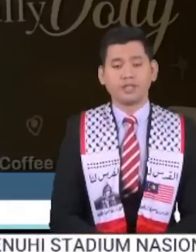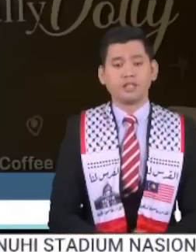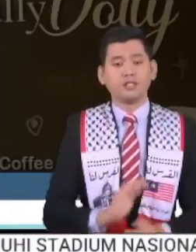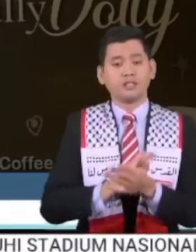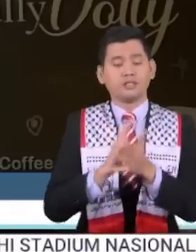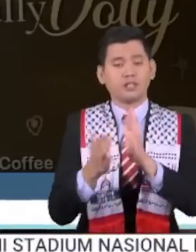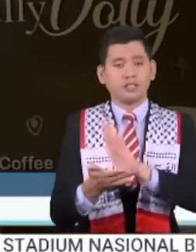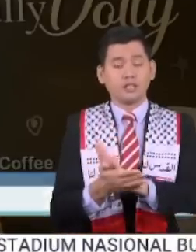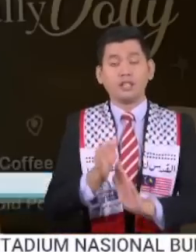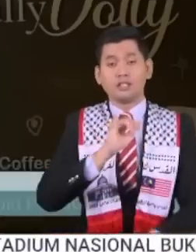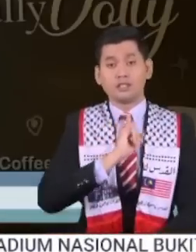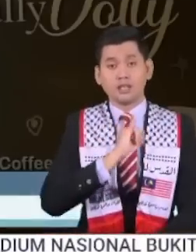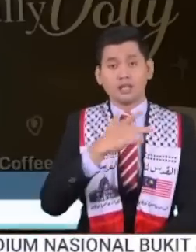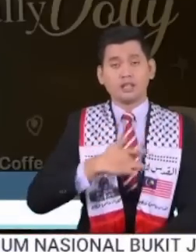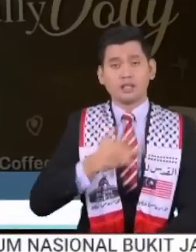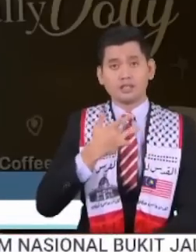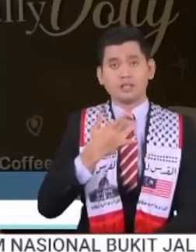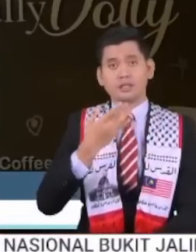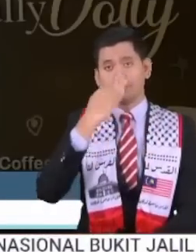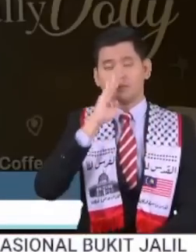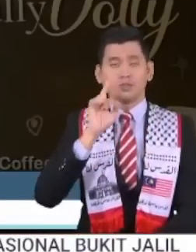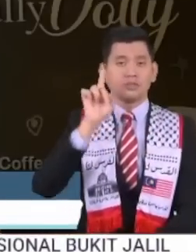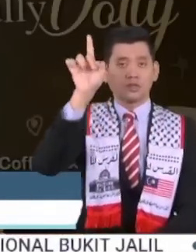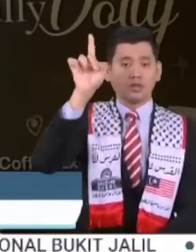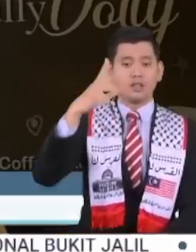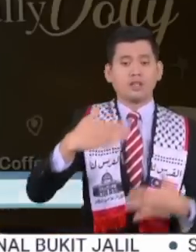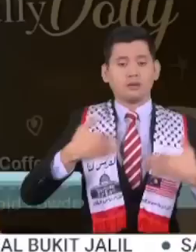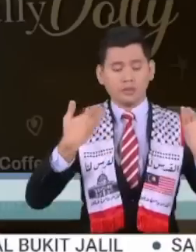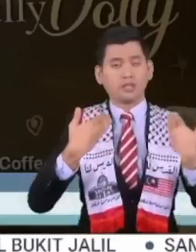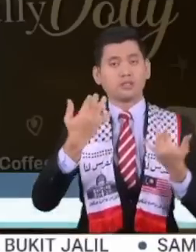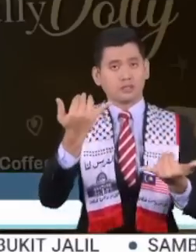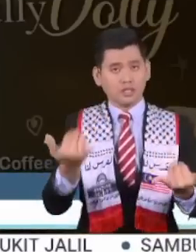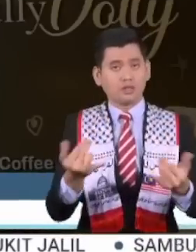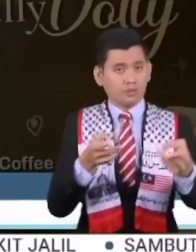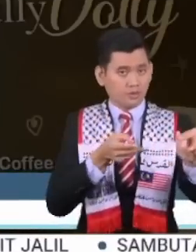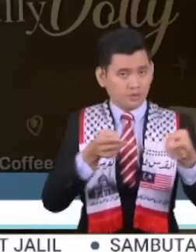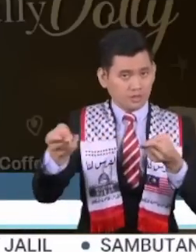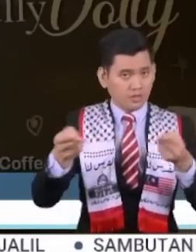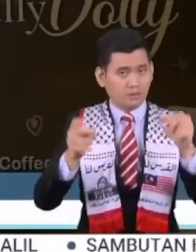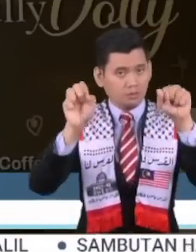So Fah sangat-sangat bersyukur dan happy. Semoga kali ini usaha ini dapat